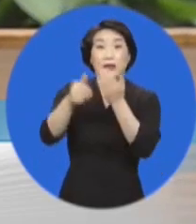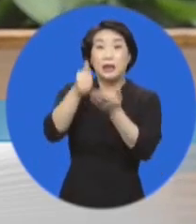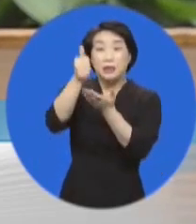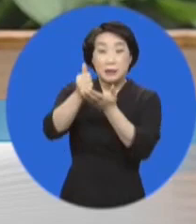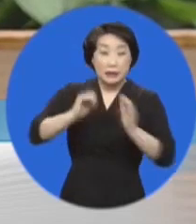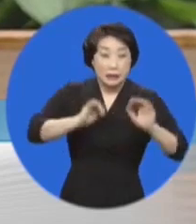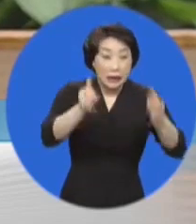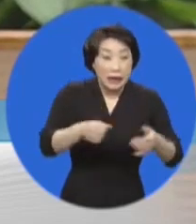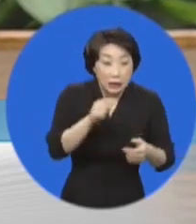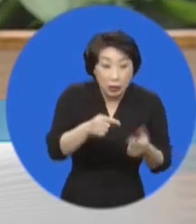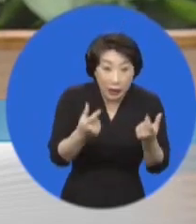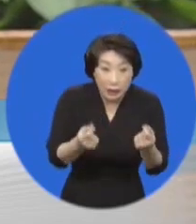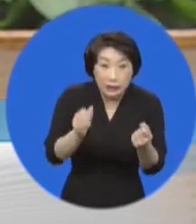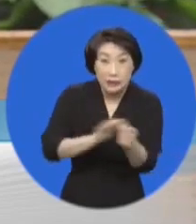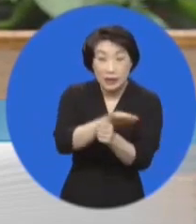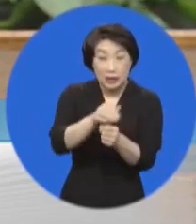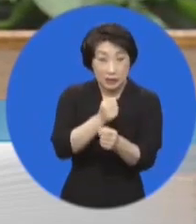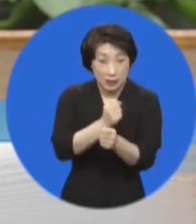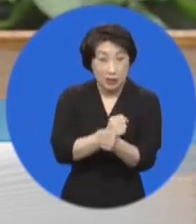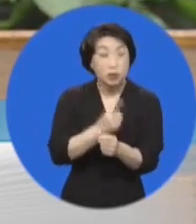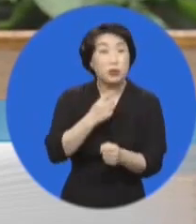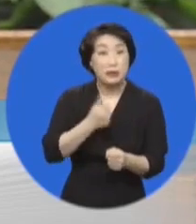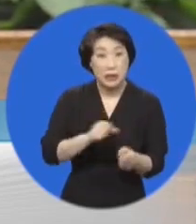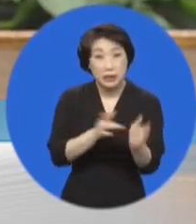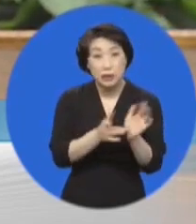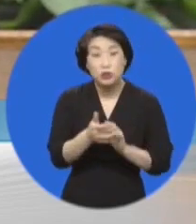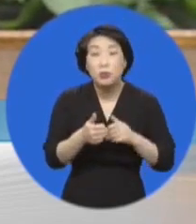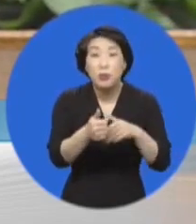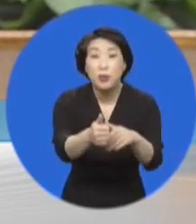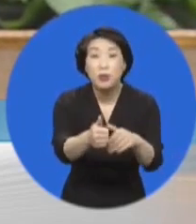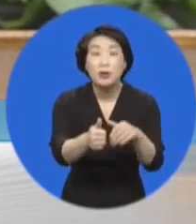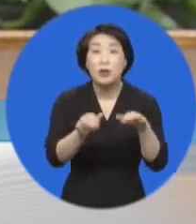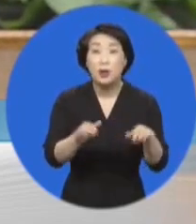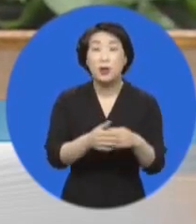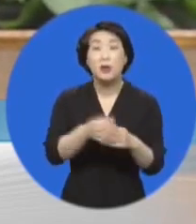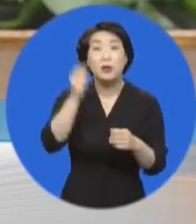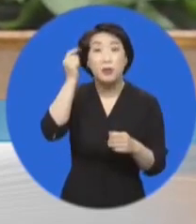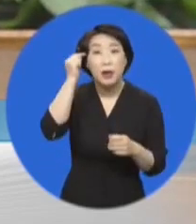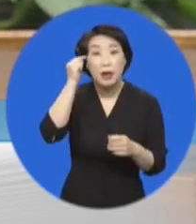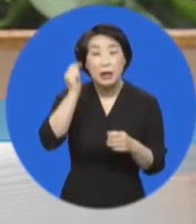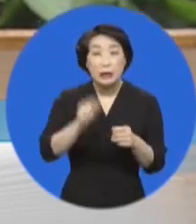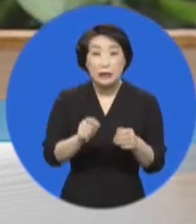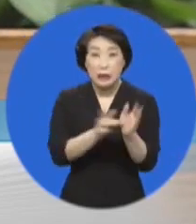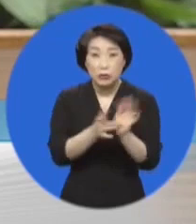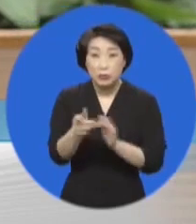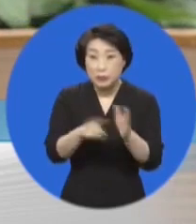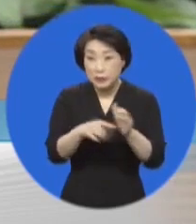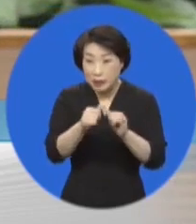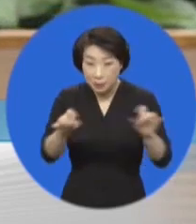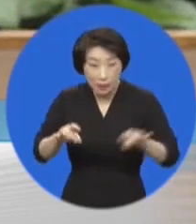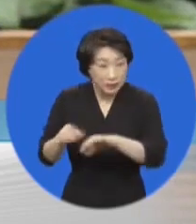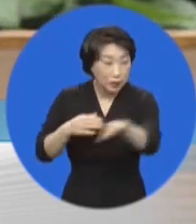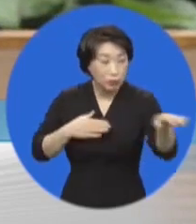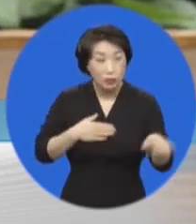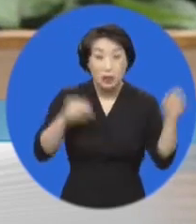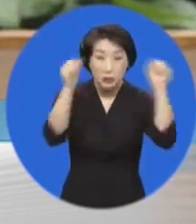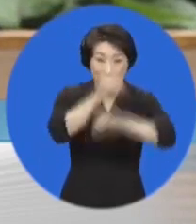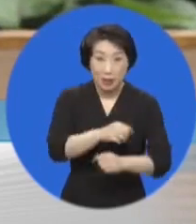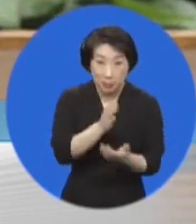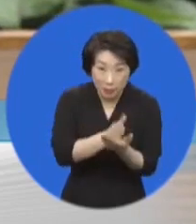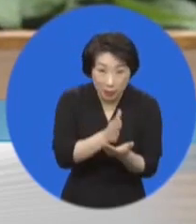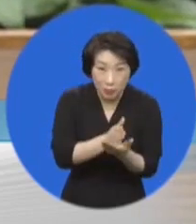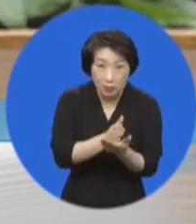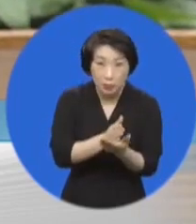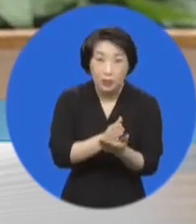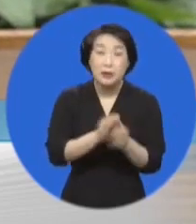하나님이 세상을 이처럼 사랑하사 독생자를 주셨으니 이는 저를 믿는 자마다 멸망치